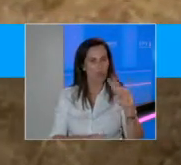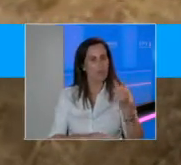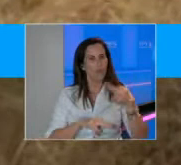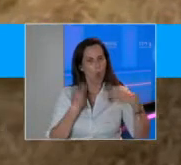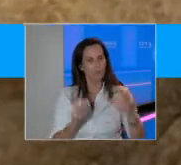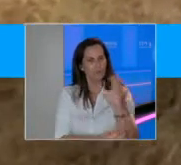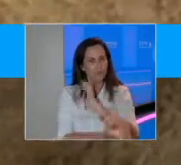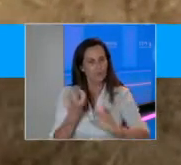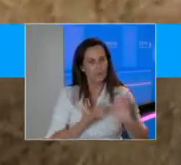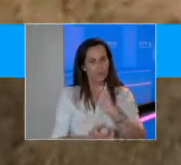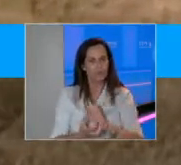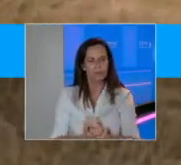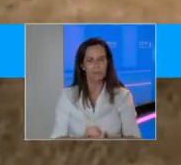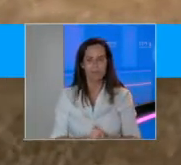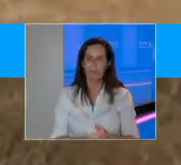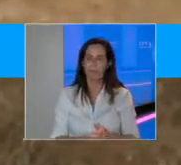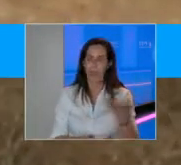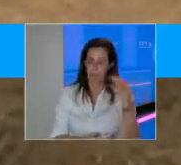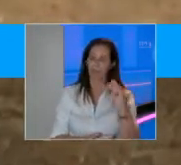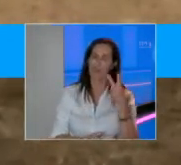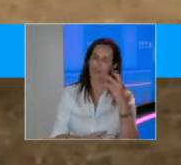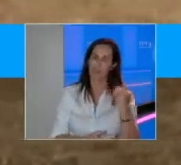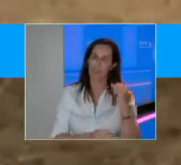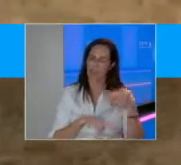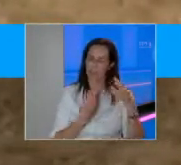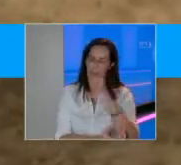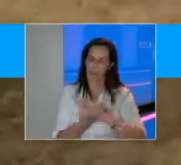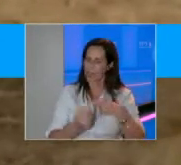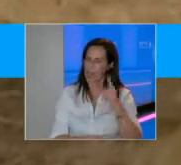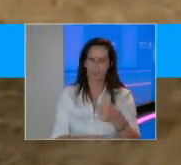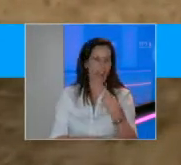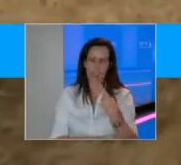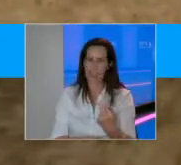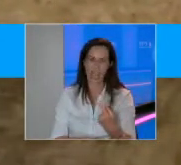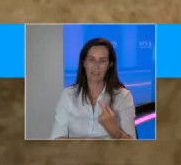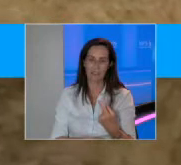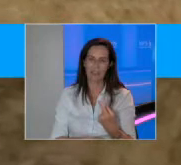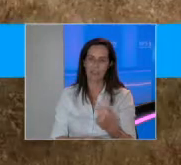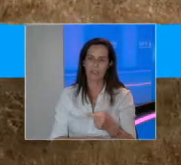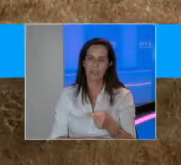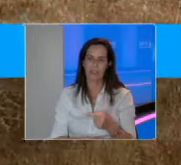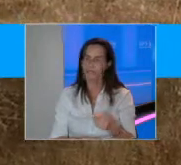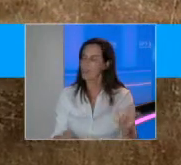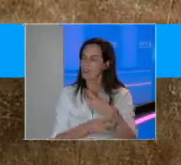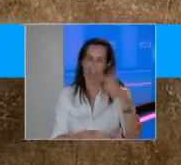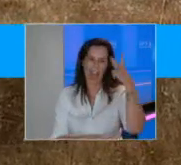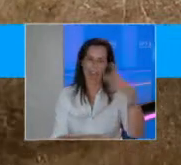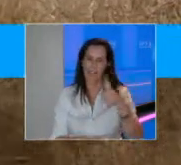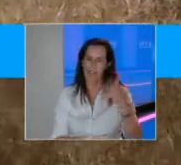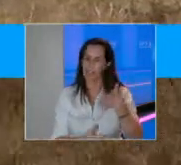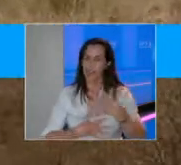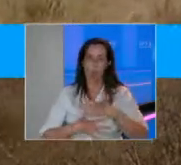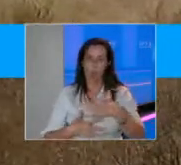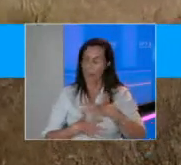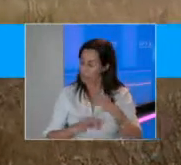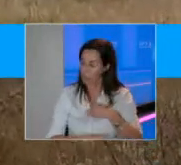התחיל? מצאו פטנט? כן, לפני שבועיים זה התחיל, ואני חייב להגיד לך, זר לא יכול להבין איך אנחנו נושמים.